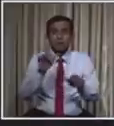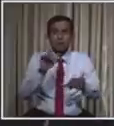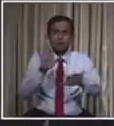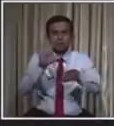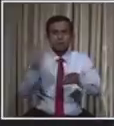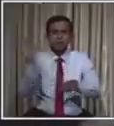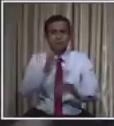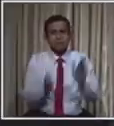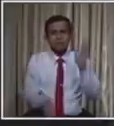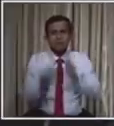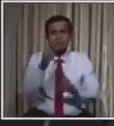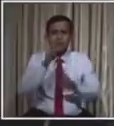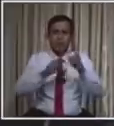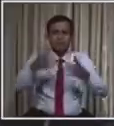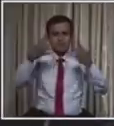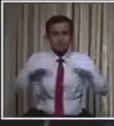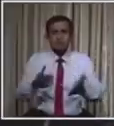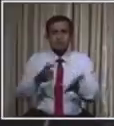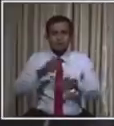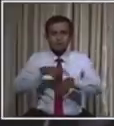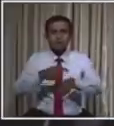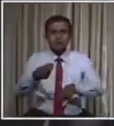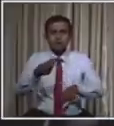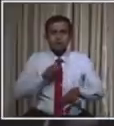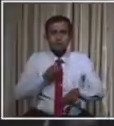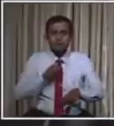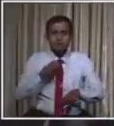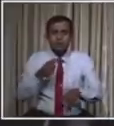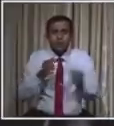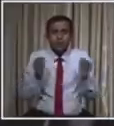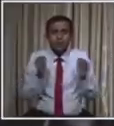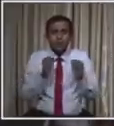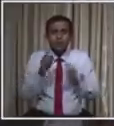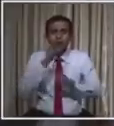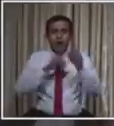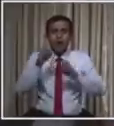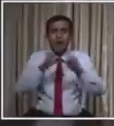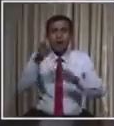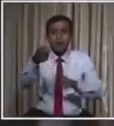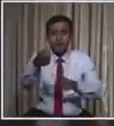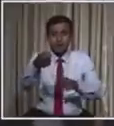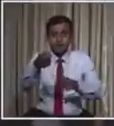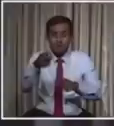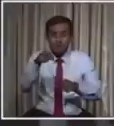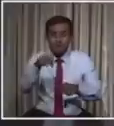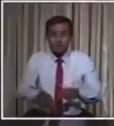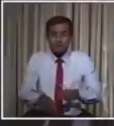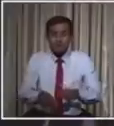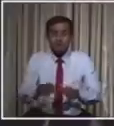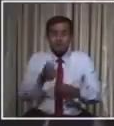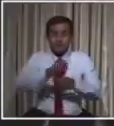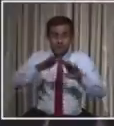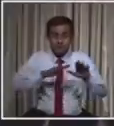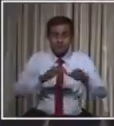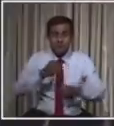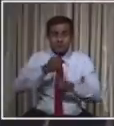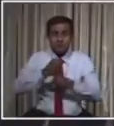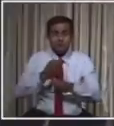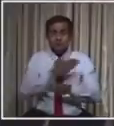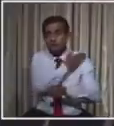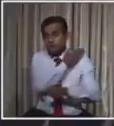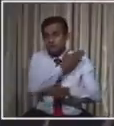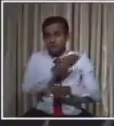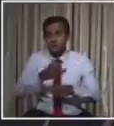යනවනම් මේ කතාව ඉවර වෙනතුරු දෙන්න ඕනේ එතකොට මේ බය වෙලා කතා කරන්නේ මේ කතා කරනකොට එතකොට මේ යහපාලන ආණ්ඩුව සමයේ